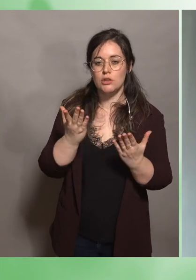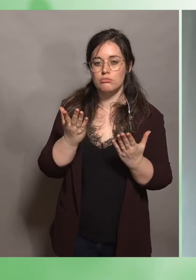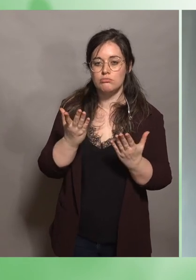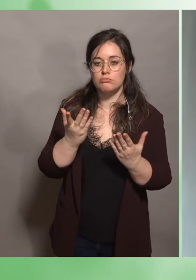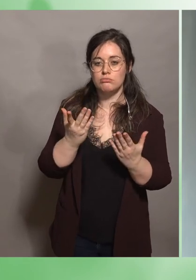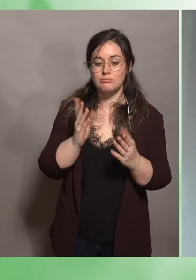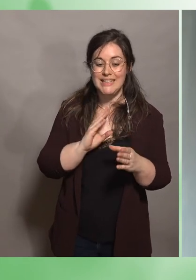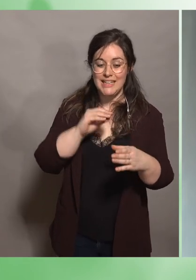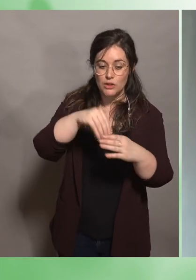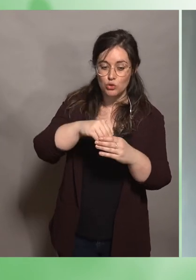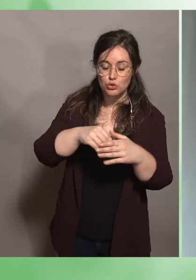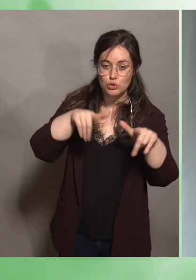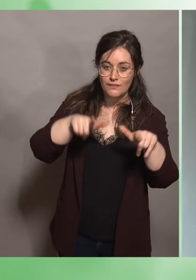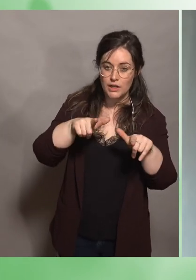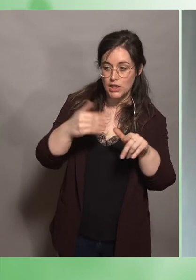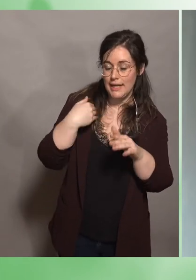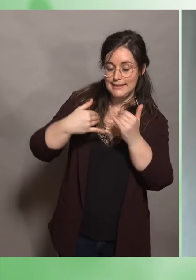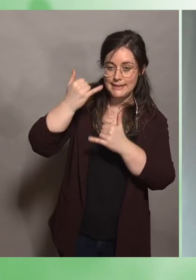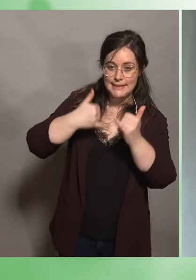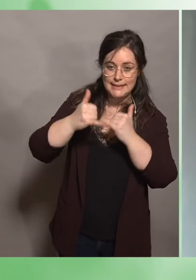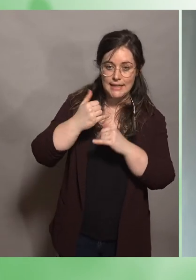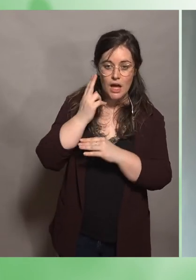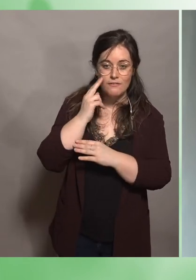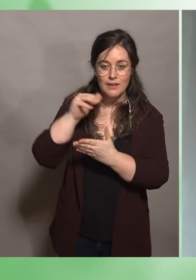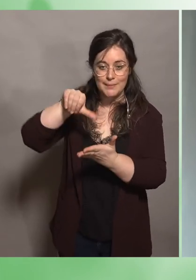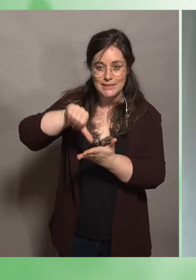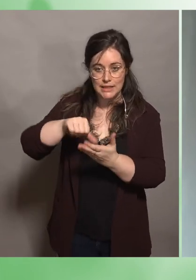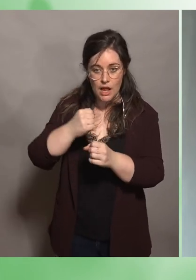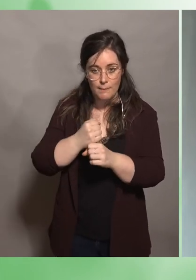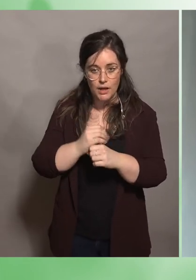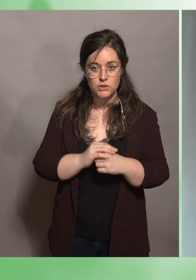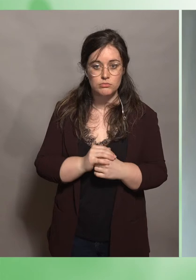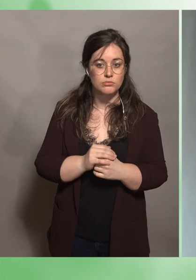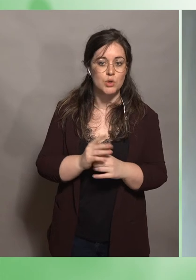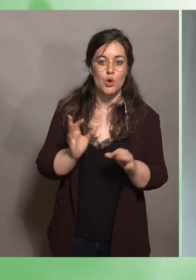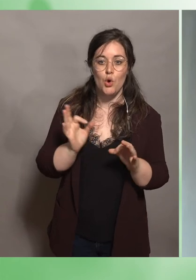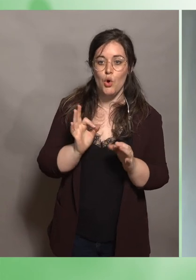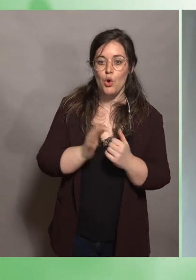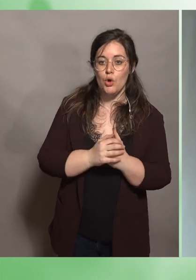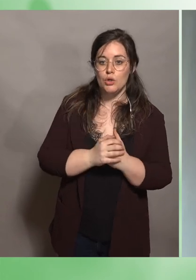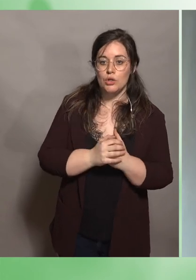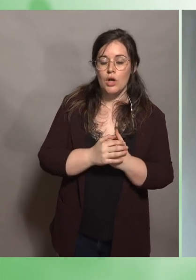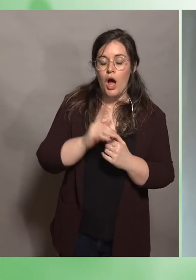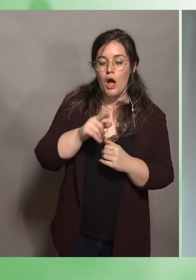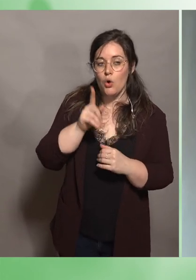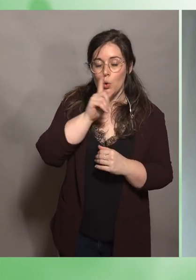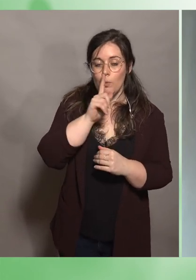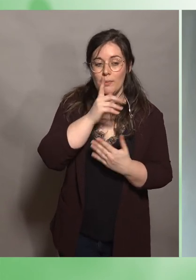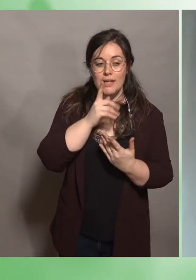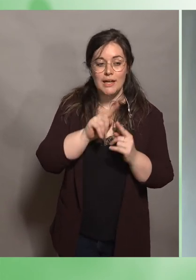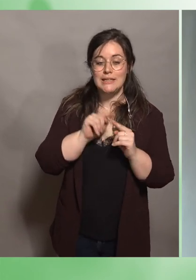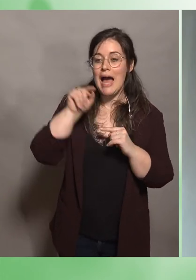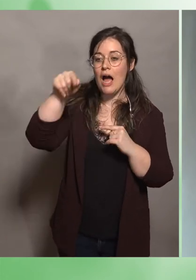ein Inklusionsevent letztes Jahr in der Firmenzentrale. Wir haben auch versucht, nach außen